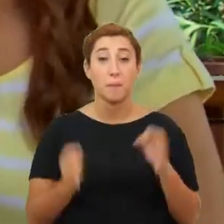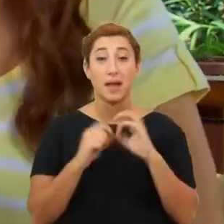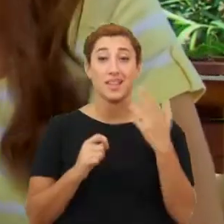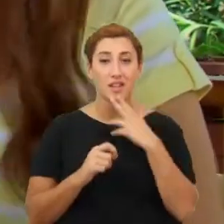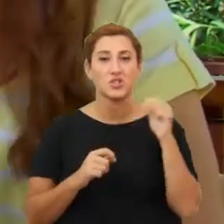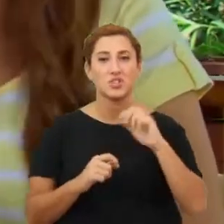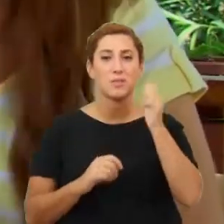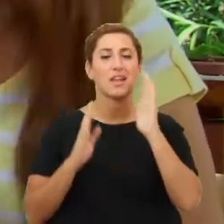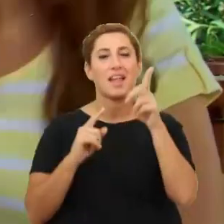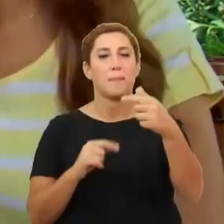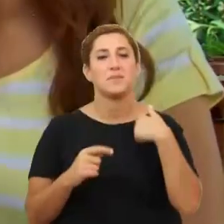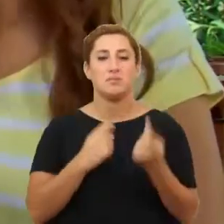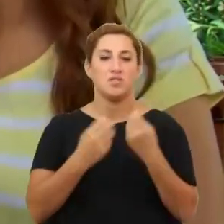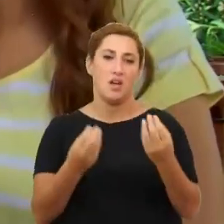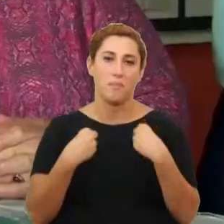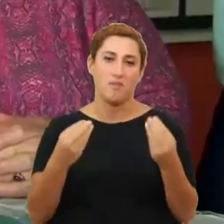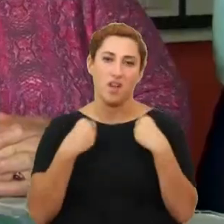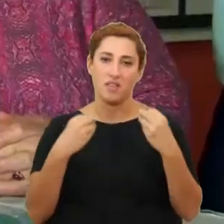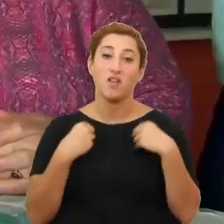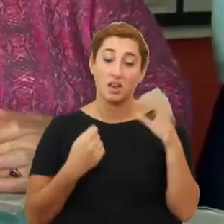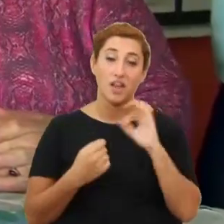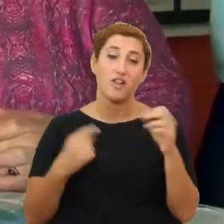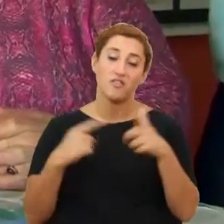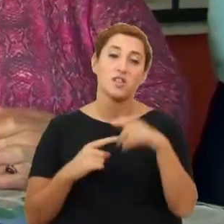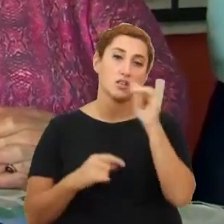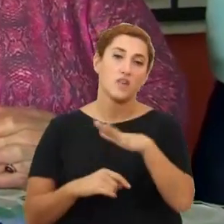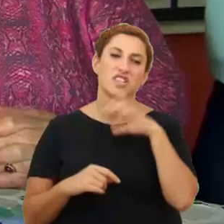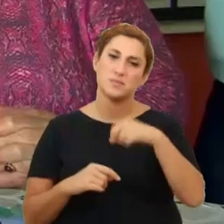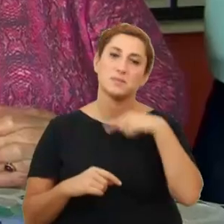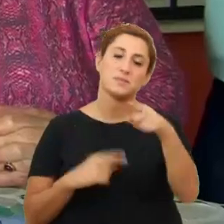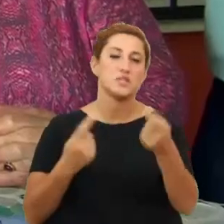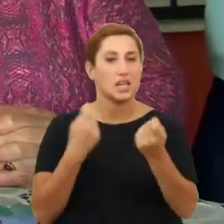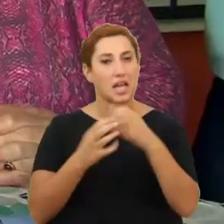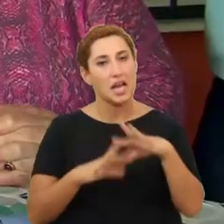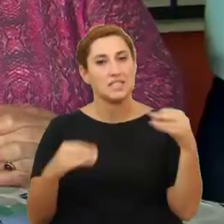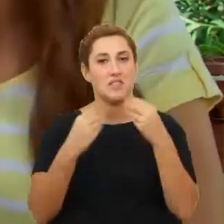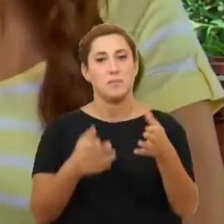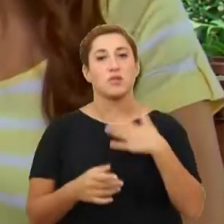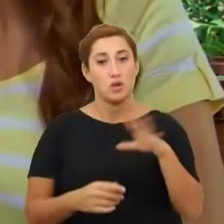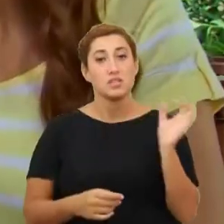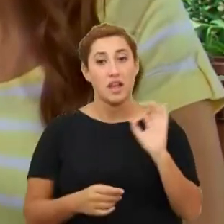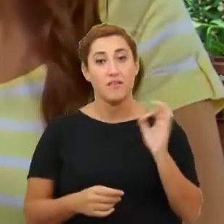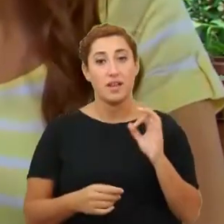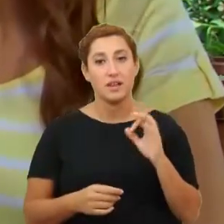Badire teyzeciğim şu zamana kadar hep siz bize bir şeyler yaptınız. Evet Filiz haklı. Şimdi biz size bir şeyler hazırlamak istiyoruz.